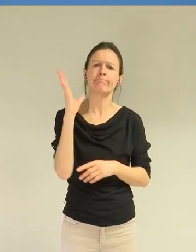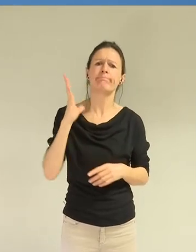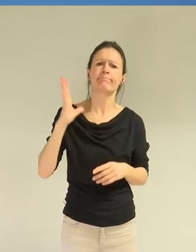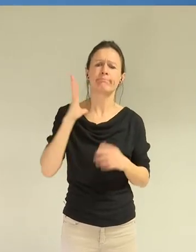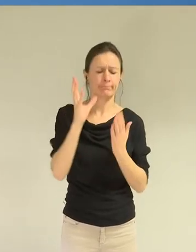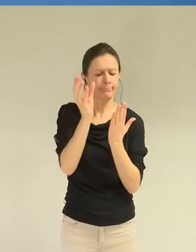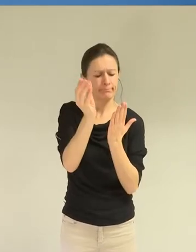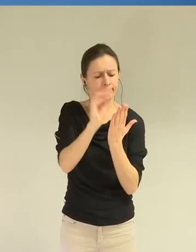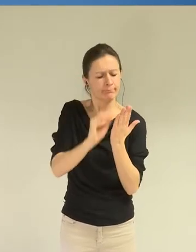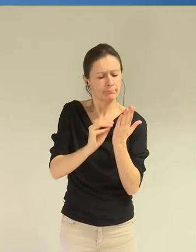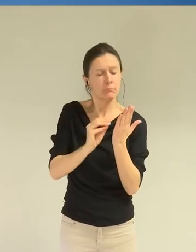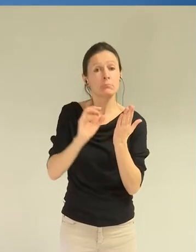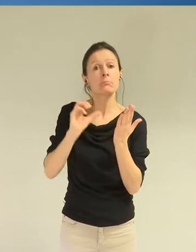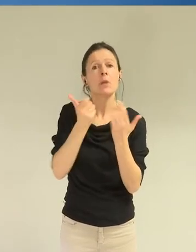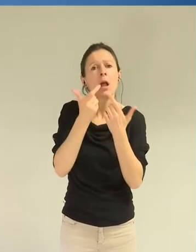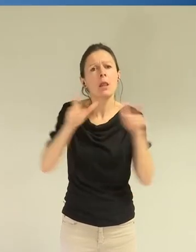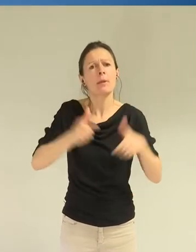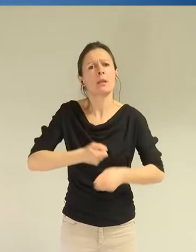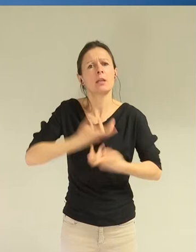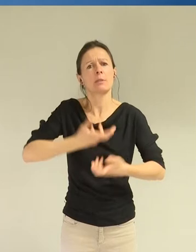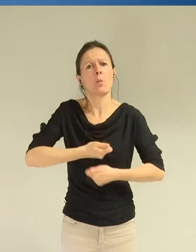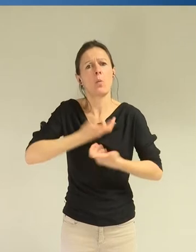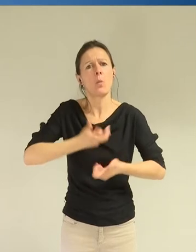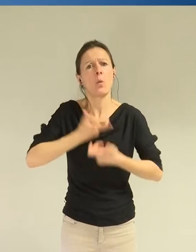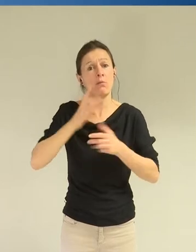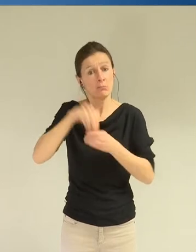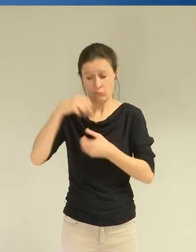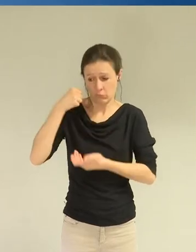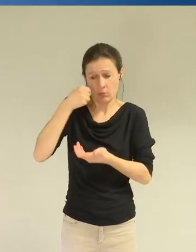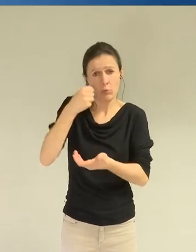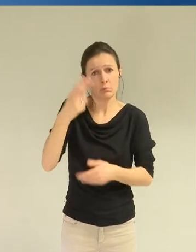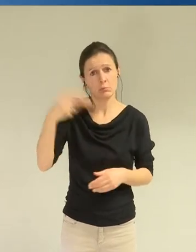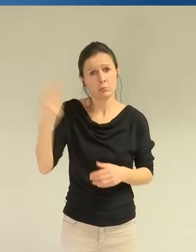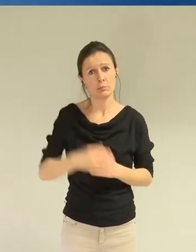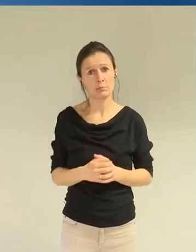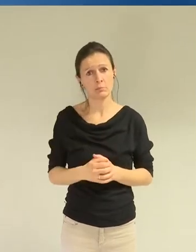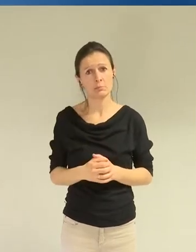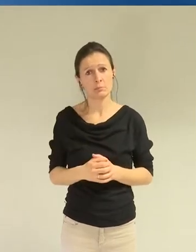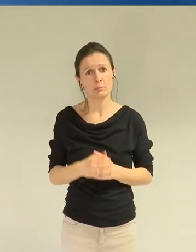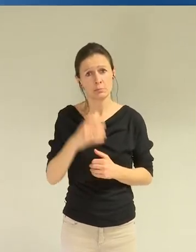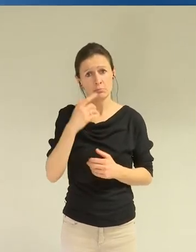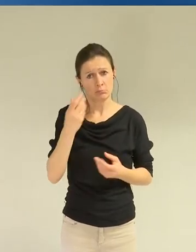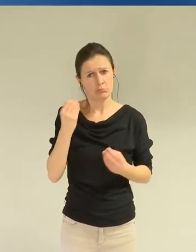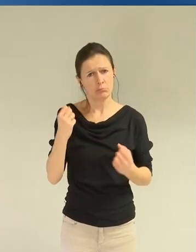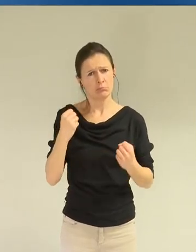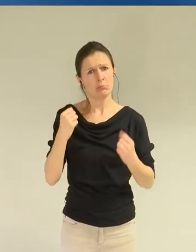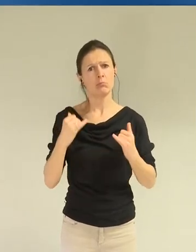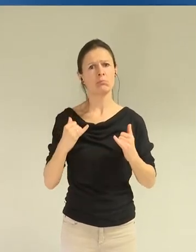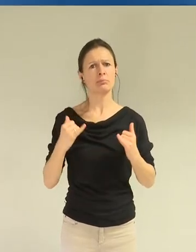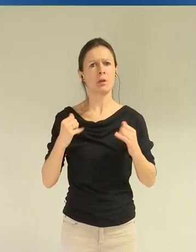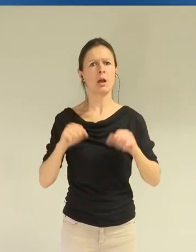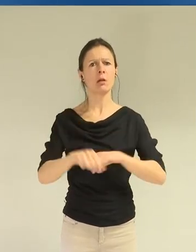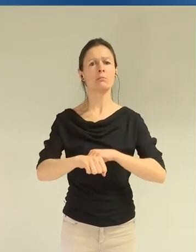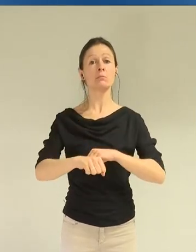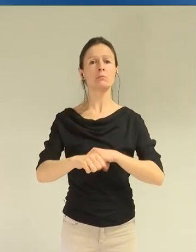liberté d'expression dans ces textes c'est notre patrimoine national ce qui nous donne notre puissance aussi à l'échelle